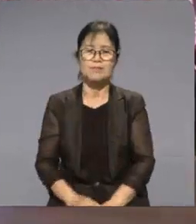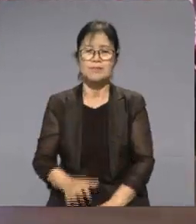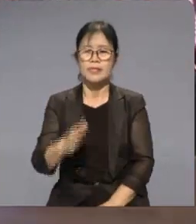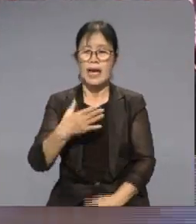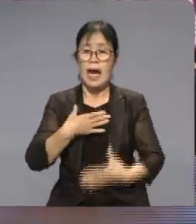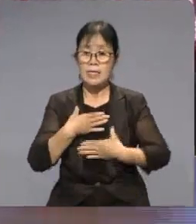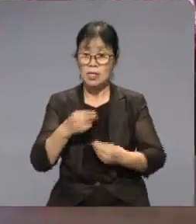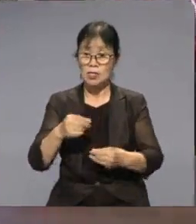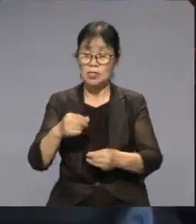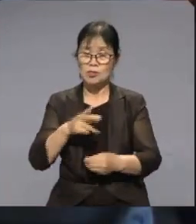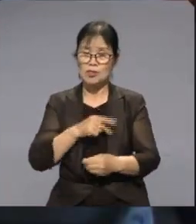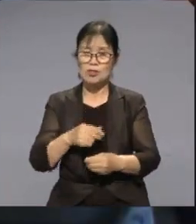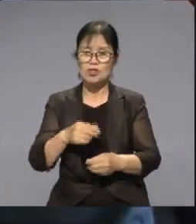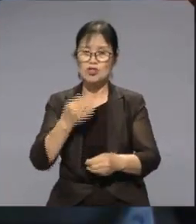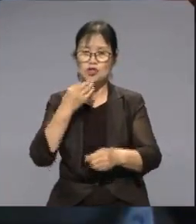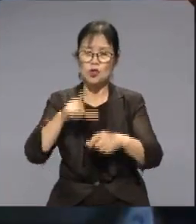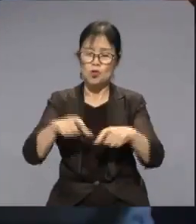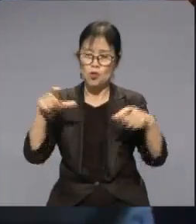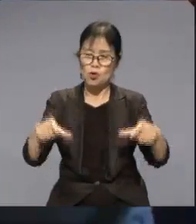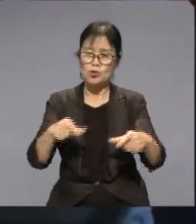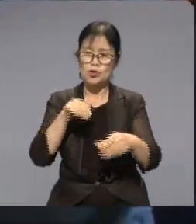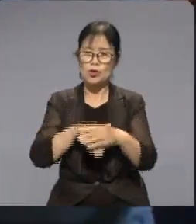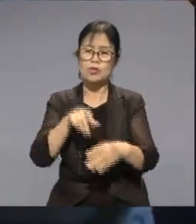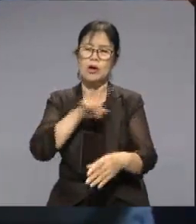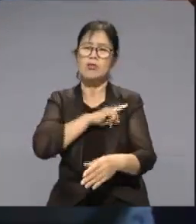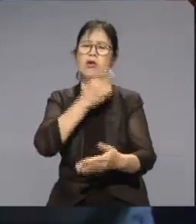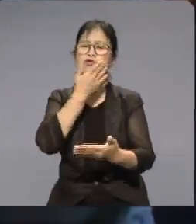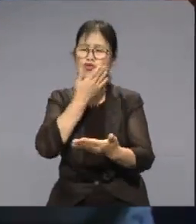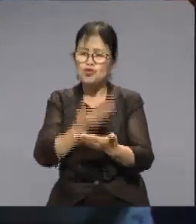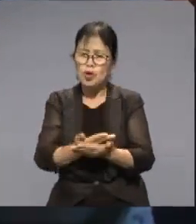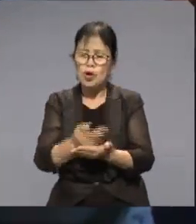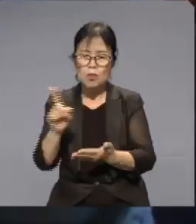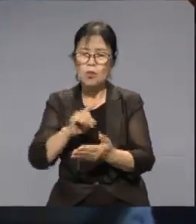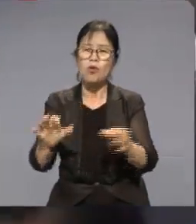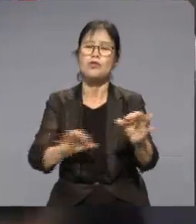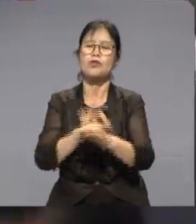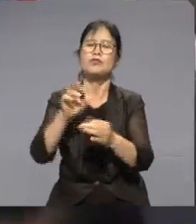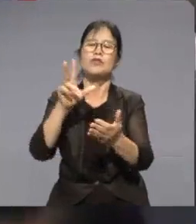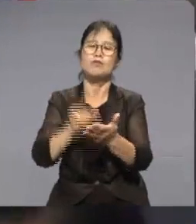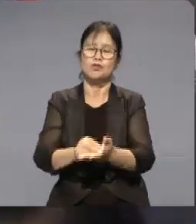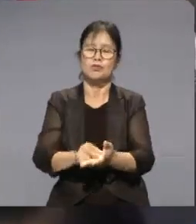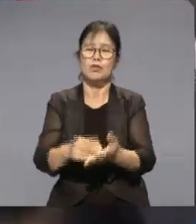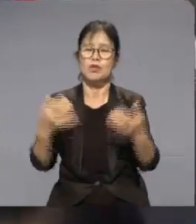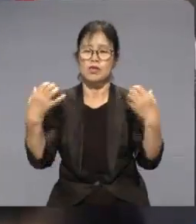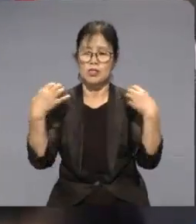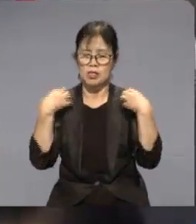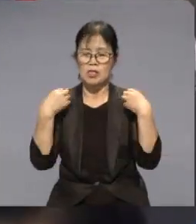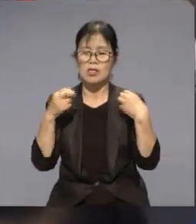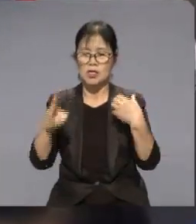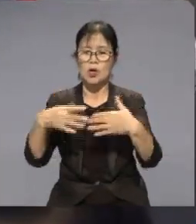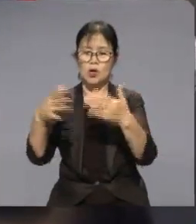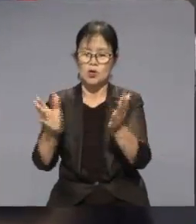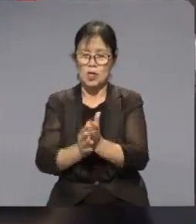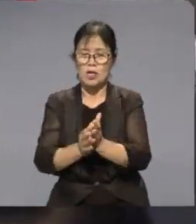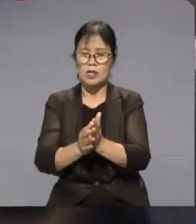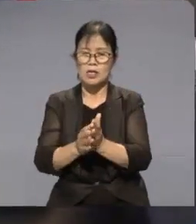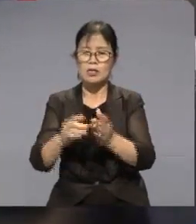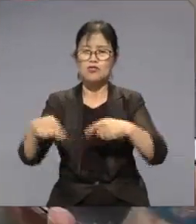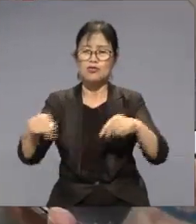의원도 수도권 선거에서 가장 중요한 부분 중 하나가 경제 문제라며 정부 여당의 국정 전환을 에둘러